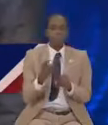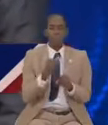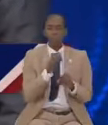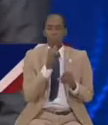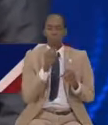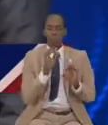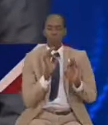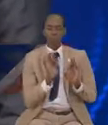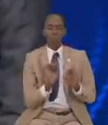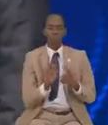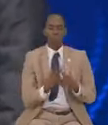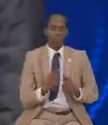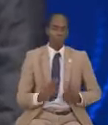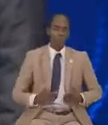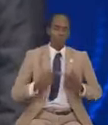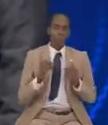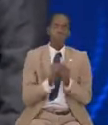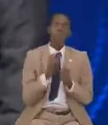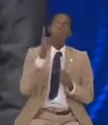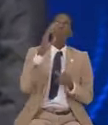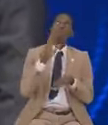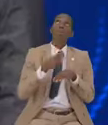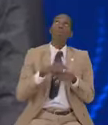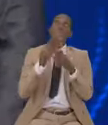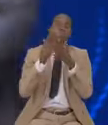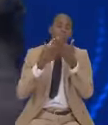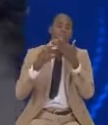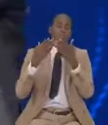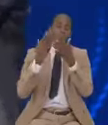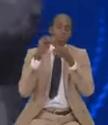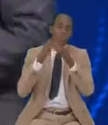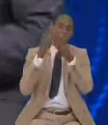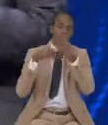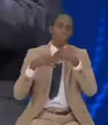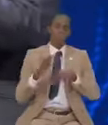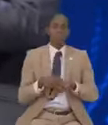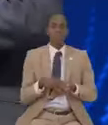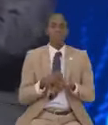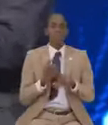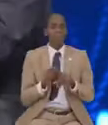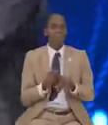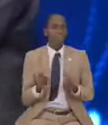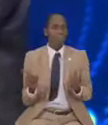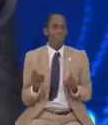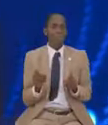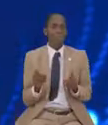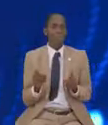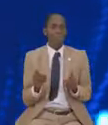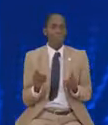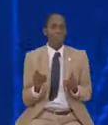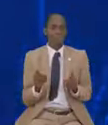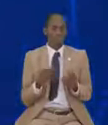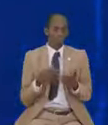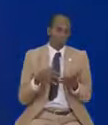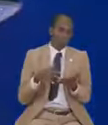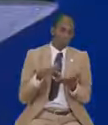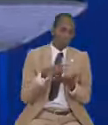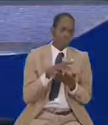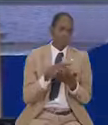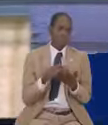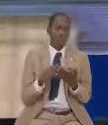de vivre avec Dieu sur terre à disqualifier d'aller au ciel mais ces gens Daniel